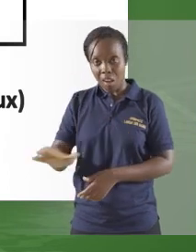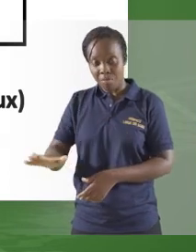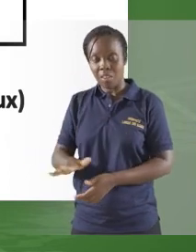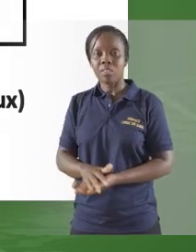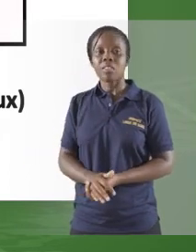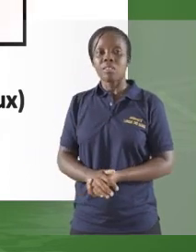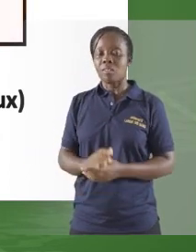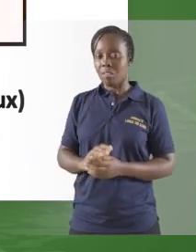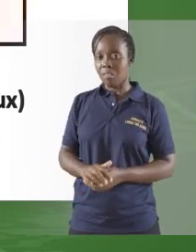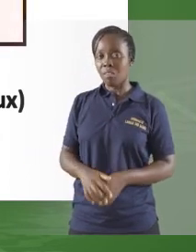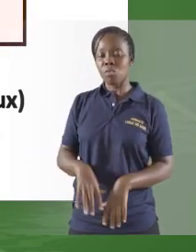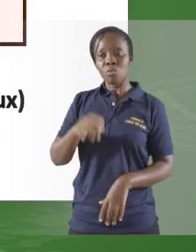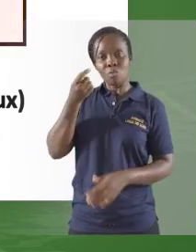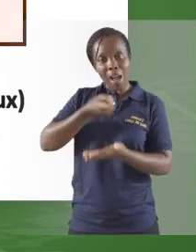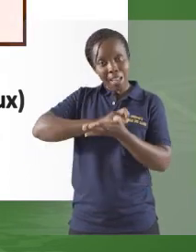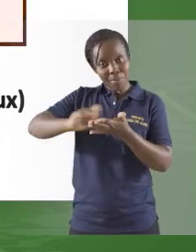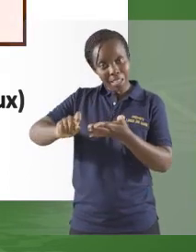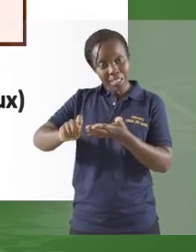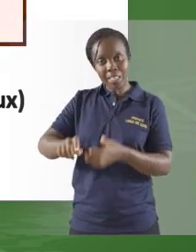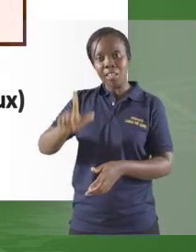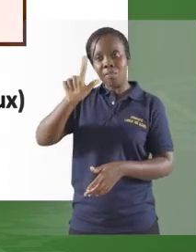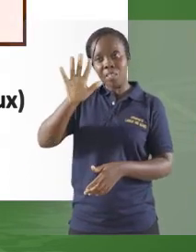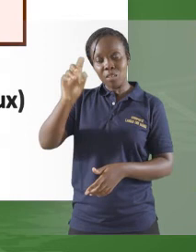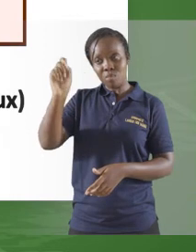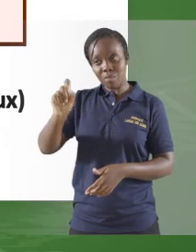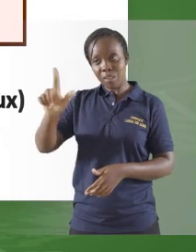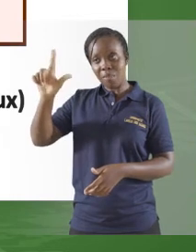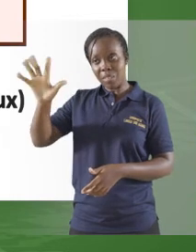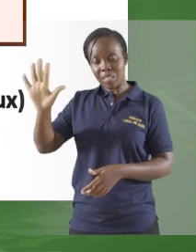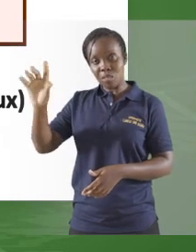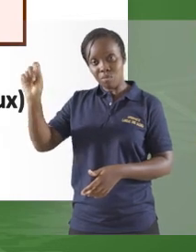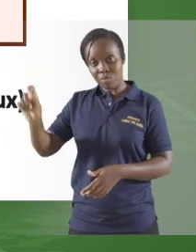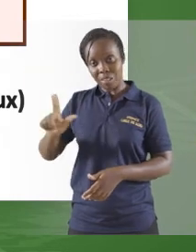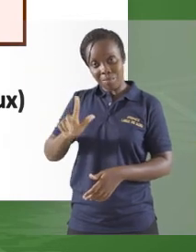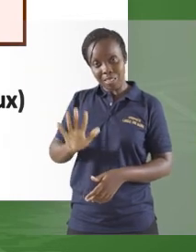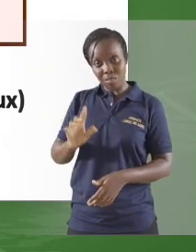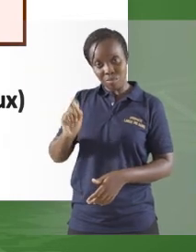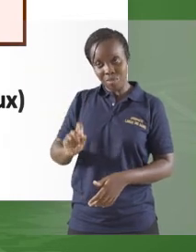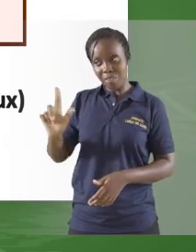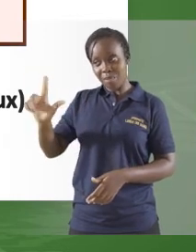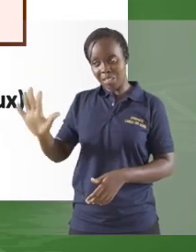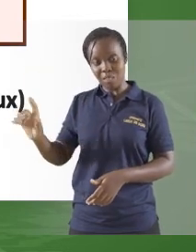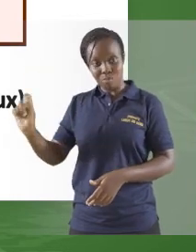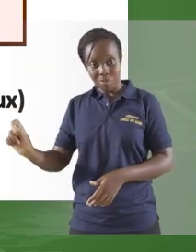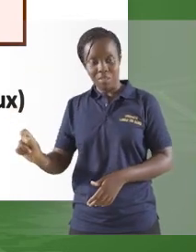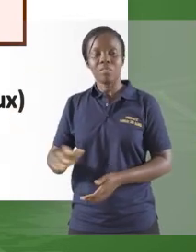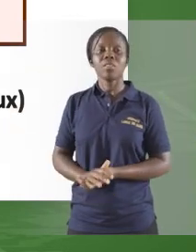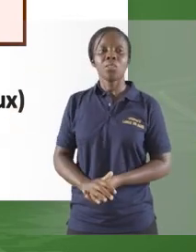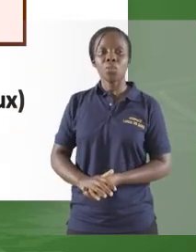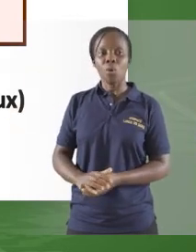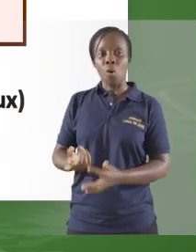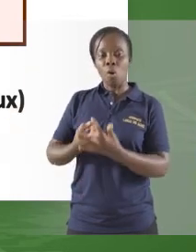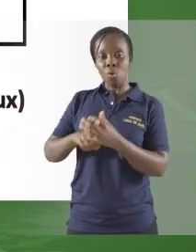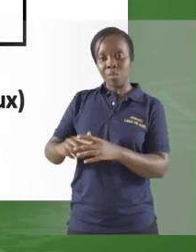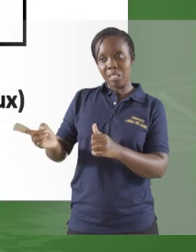nous avons 4 cases, nous avons 25% pour chaque case. Pour la première case, en haut